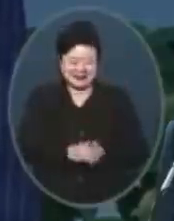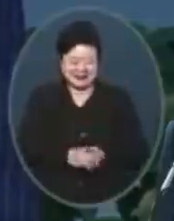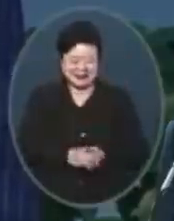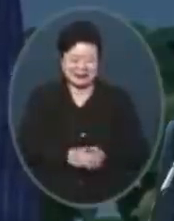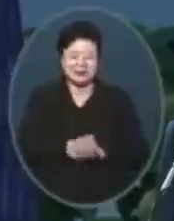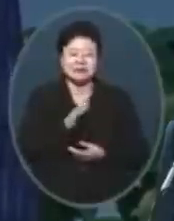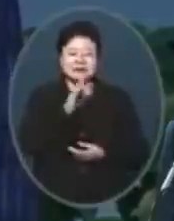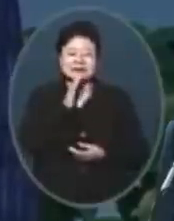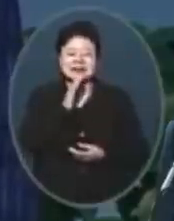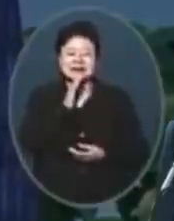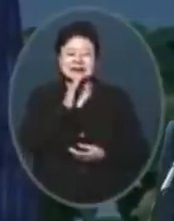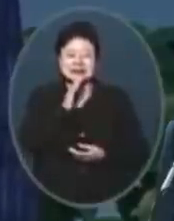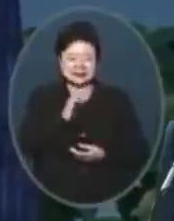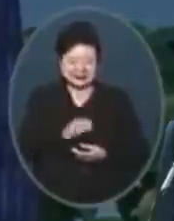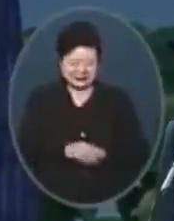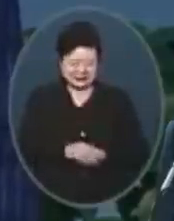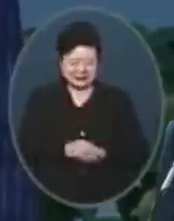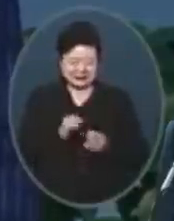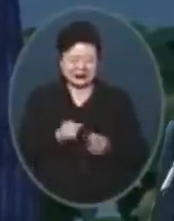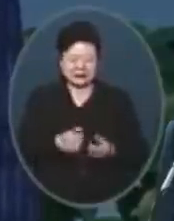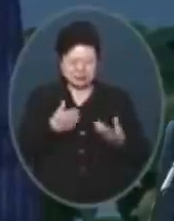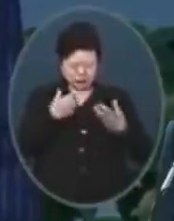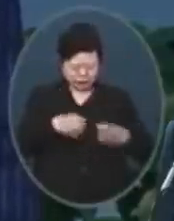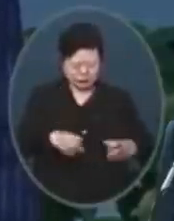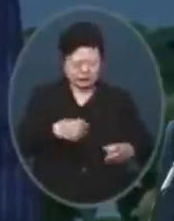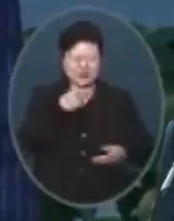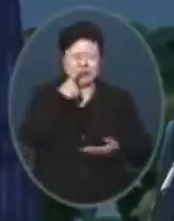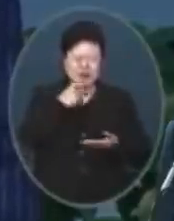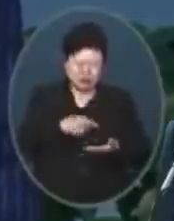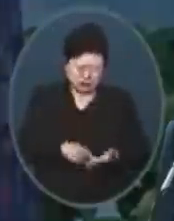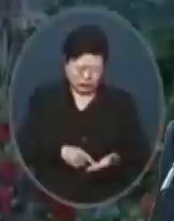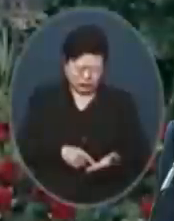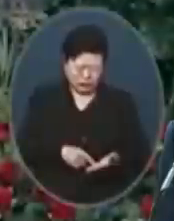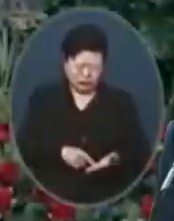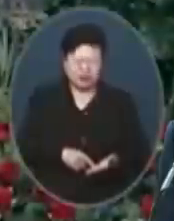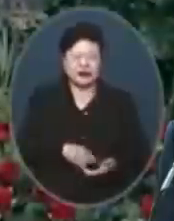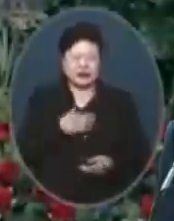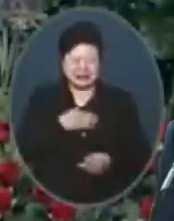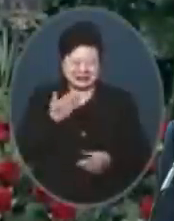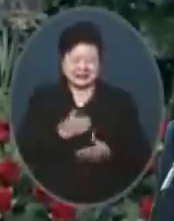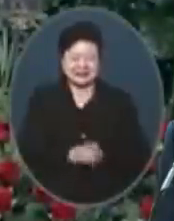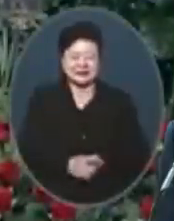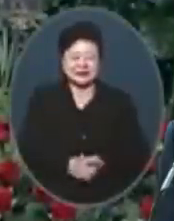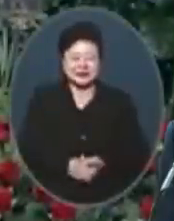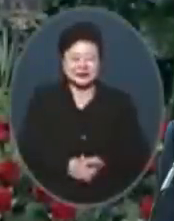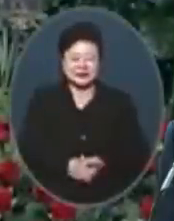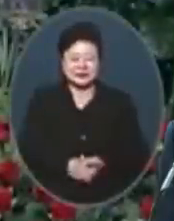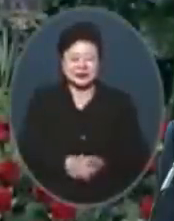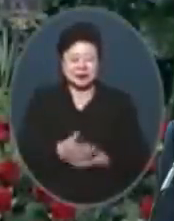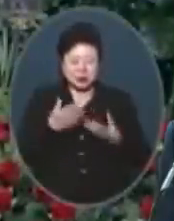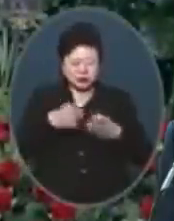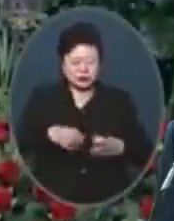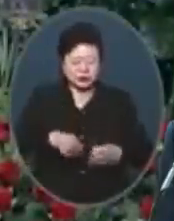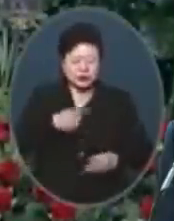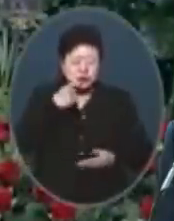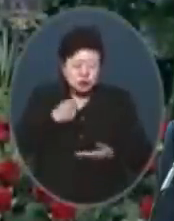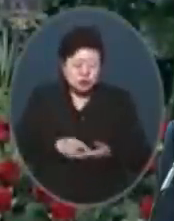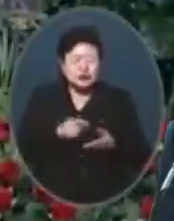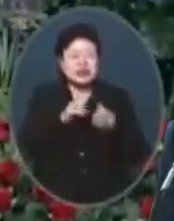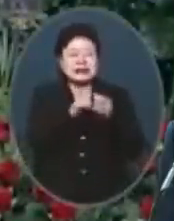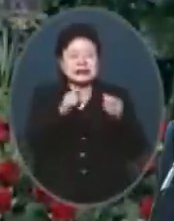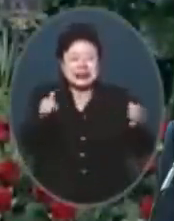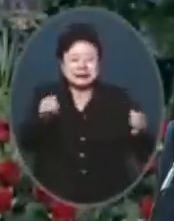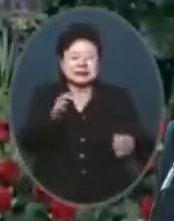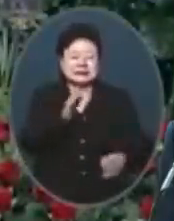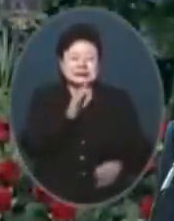고호가 얻었다는 말을 했습니다. 부서지기 쉬운 것이 바로 인간이구나